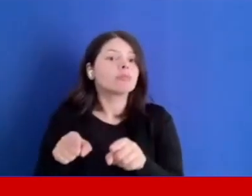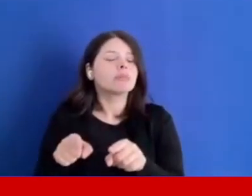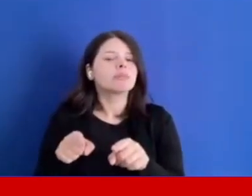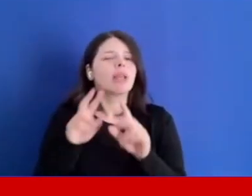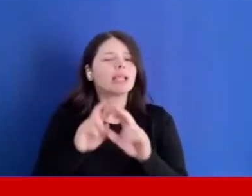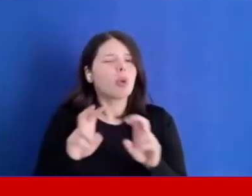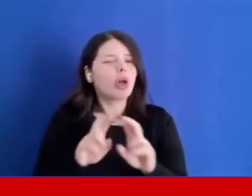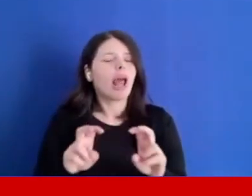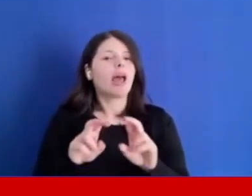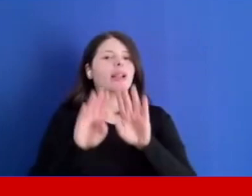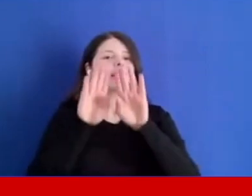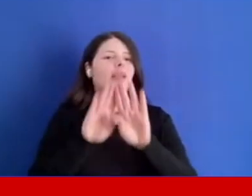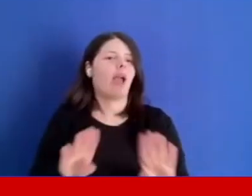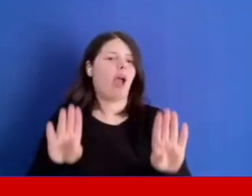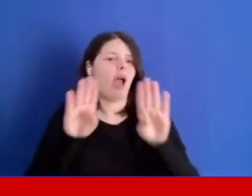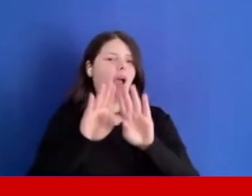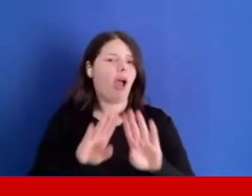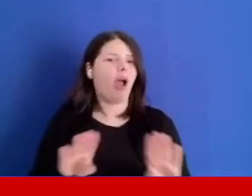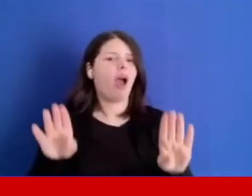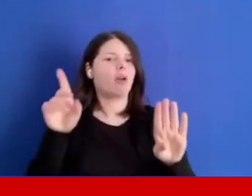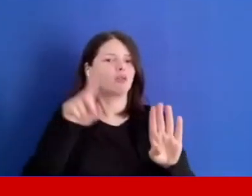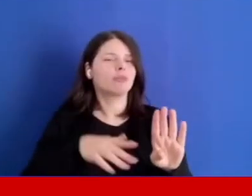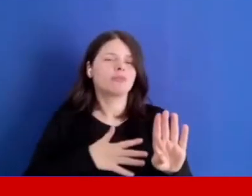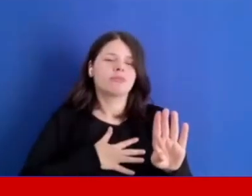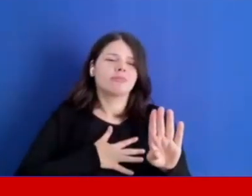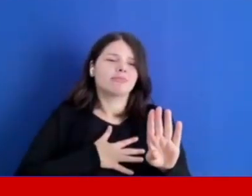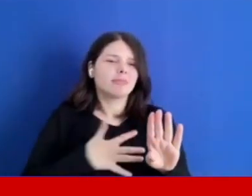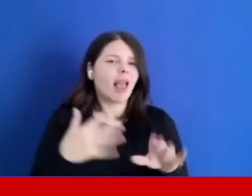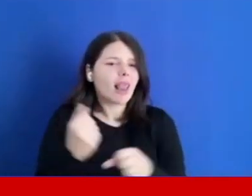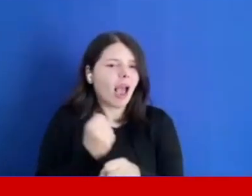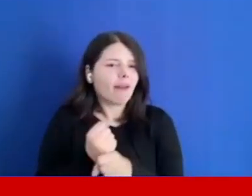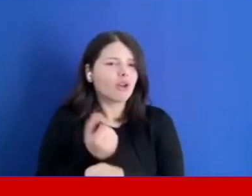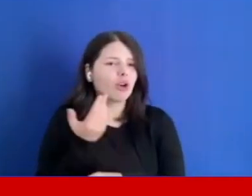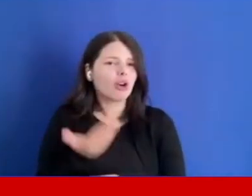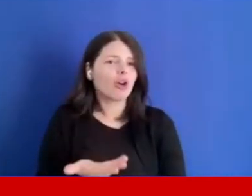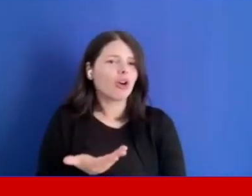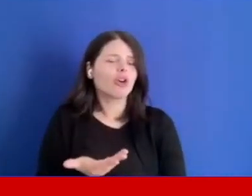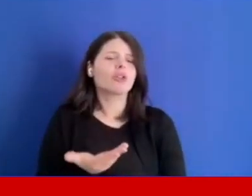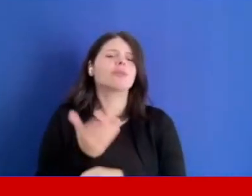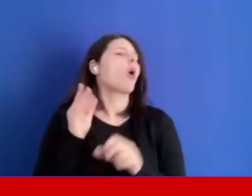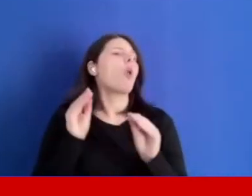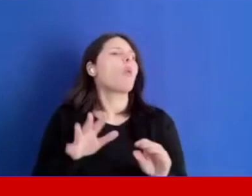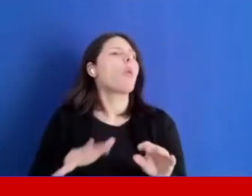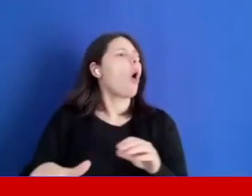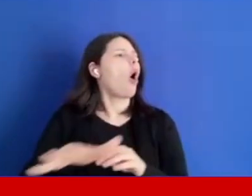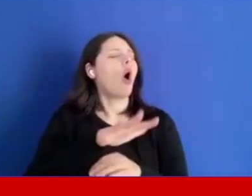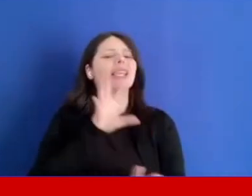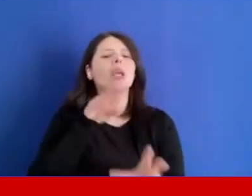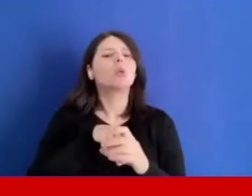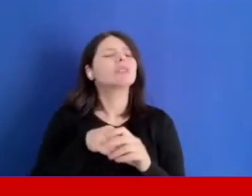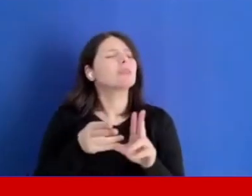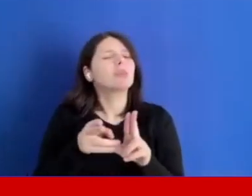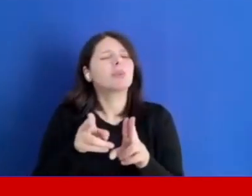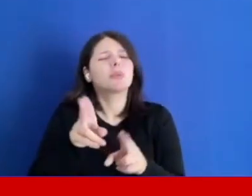perché è una mia grande passione che è diventata anche questo lavoro, quindi progettare dei luoghi sempre più inclusivi, anche per permettere